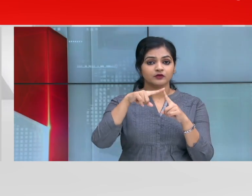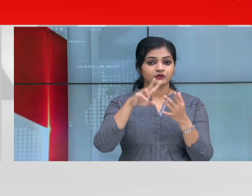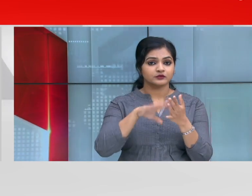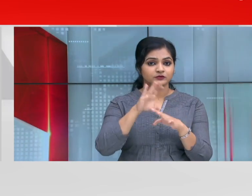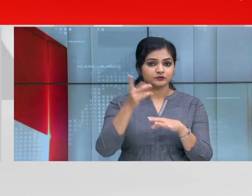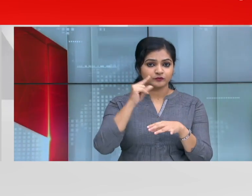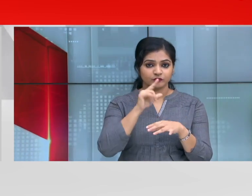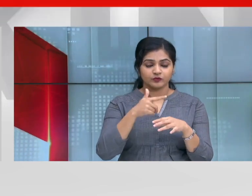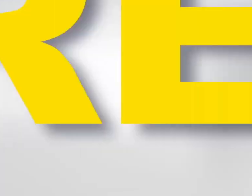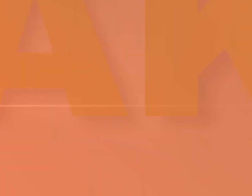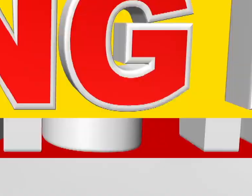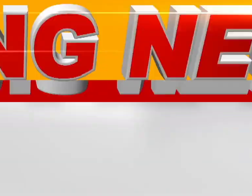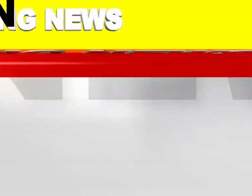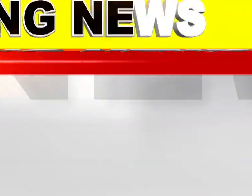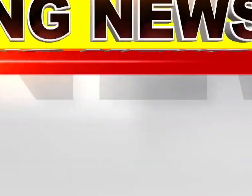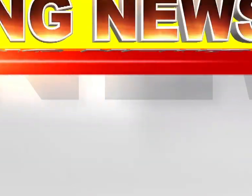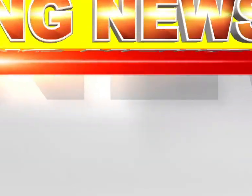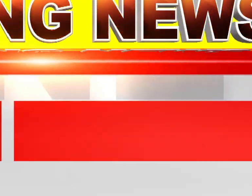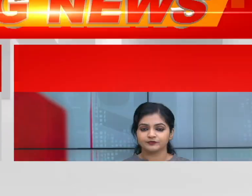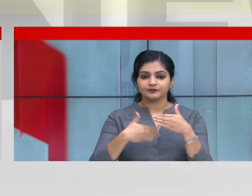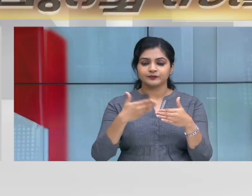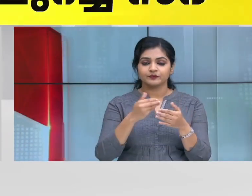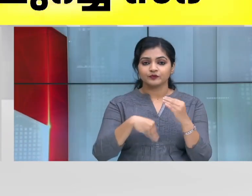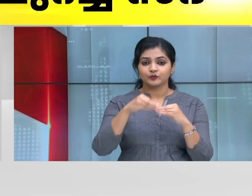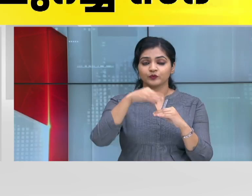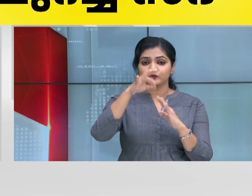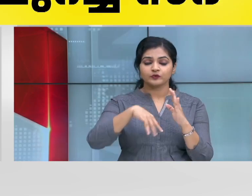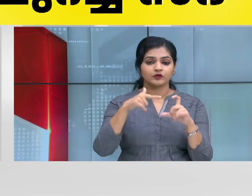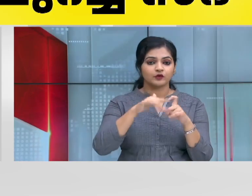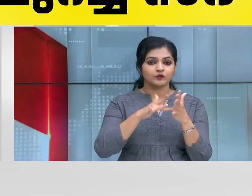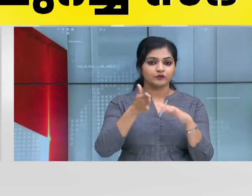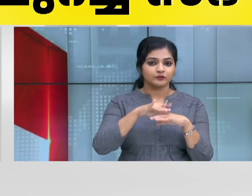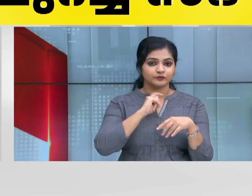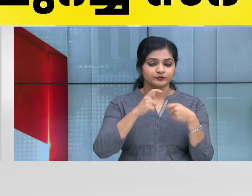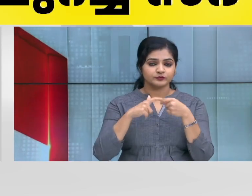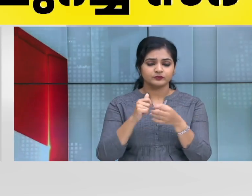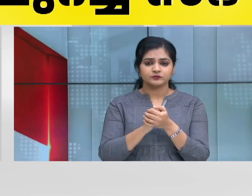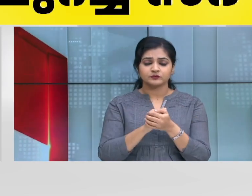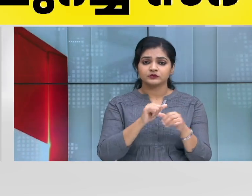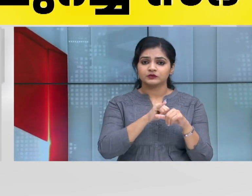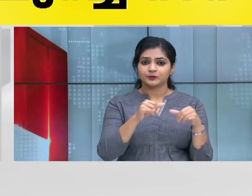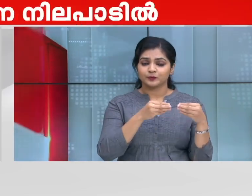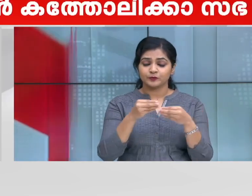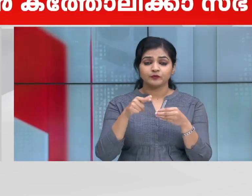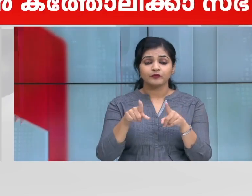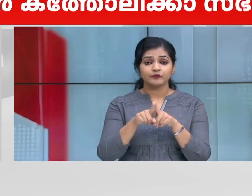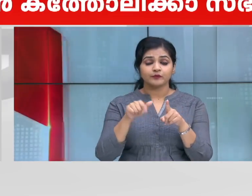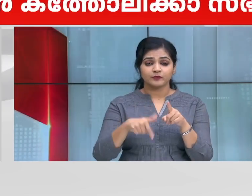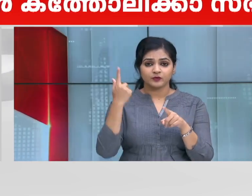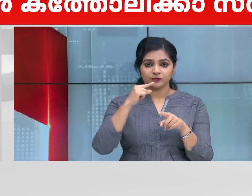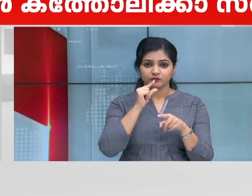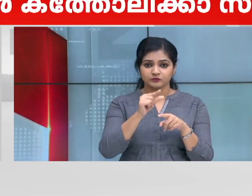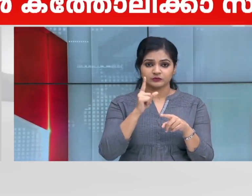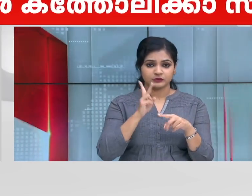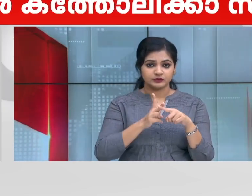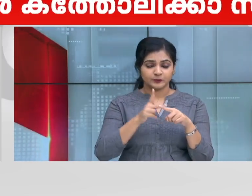നിലപാട് വ്യക്തമാക്കിയത്. എബിൻ ജോസ് ഉണ്ട് കൊച്ചിയിൽ നിന്ന് വിവരങ്ങൾ നൽകാൻ. എബിൻ, സമദൂരം എന്ന നിലപാടാണ് ഈ തെരഞ്ഞെടുപ്പിൽ